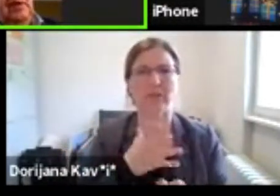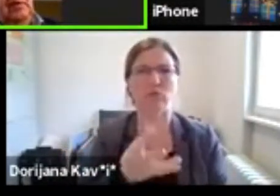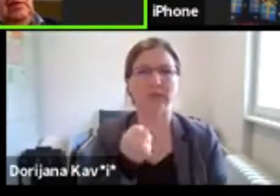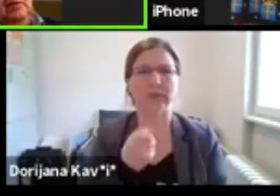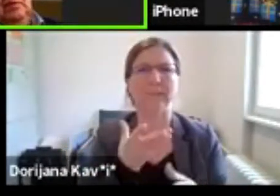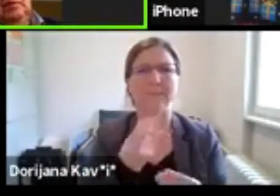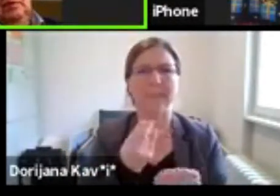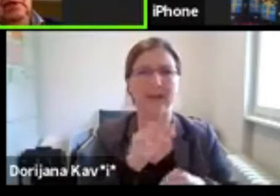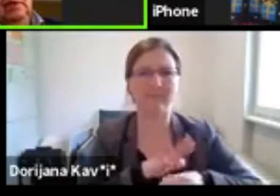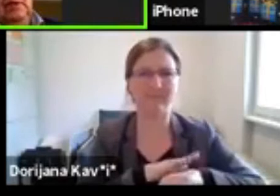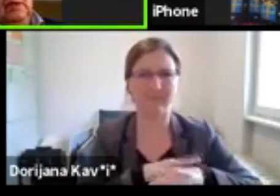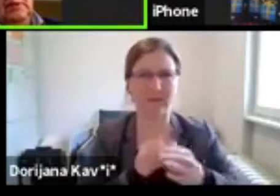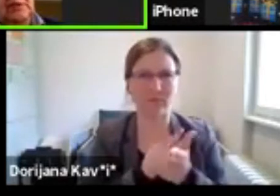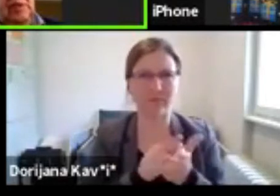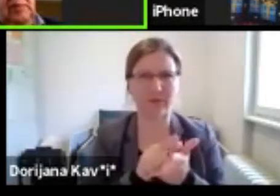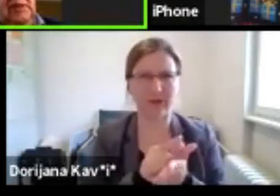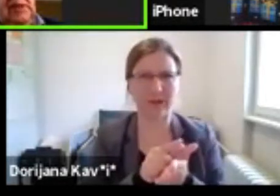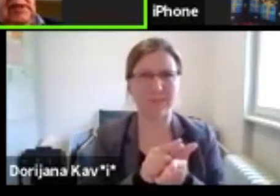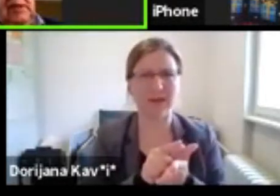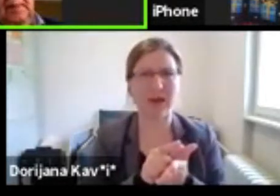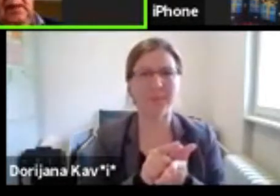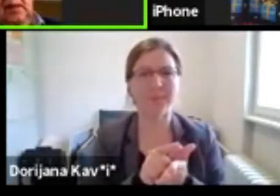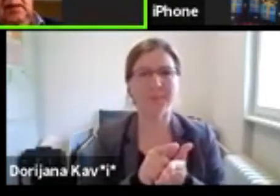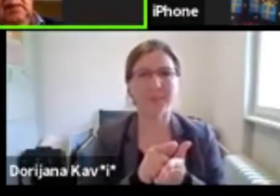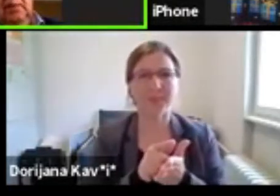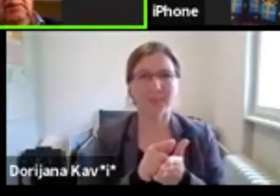vremena, naravno da smo se i mi sada